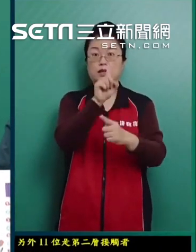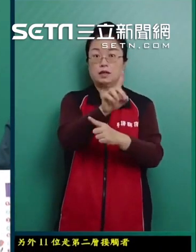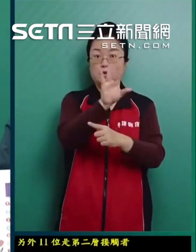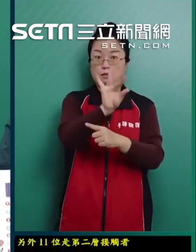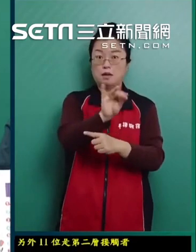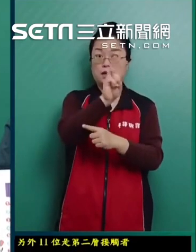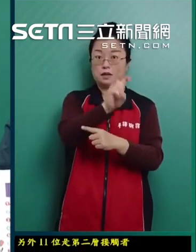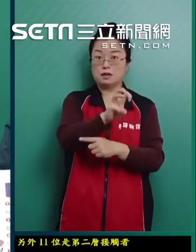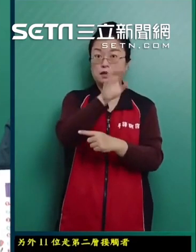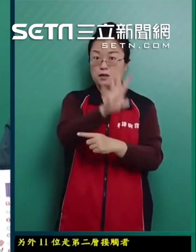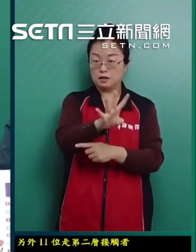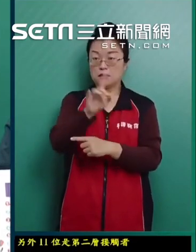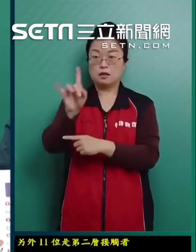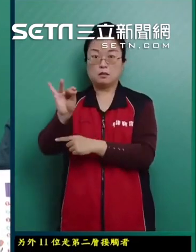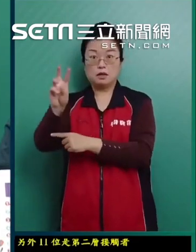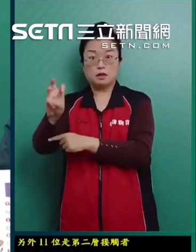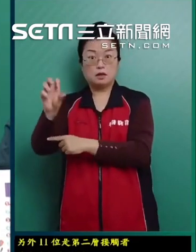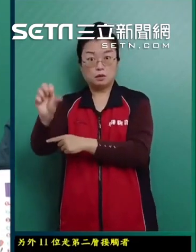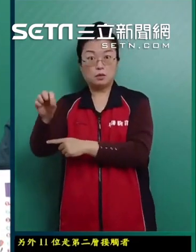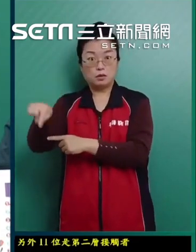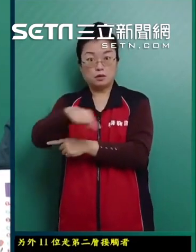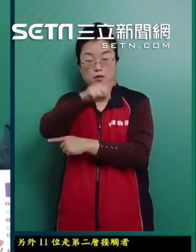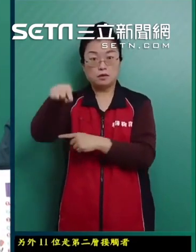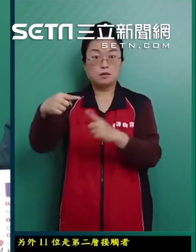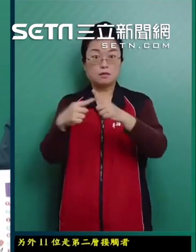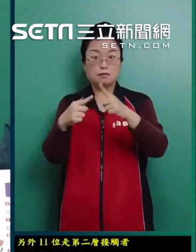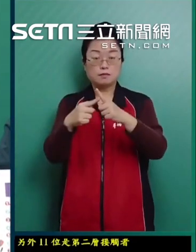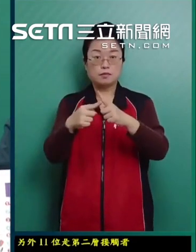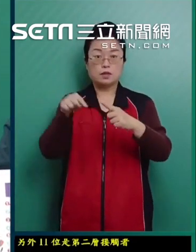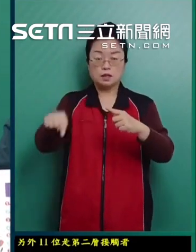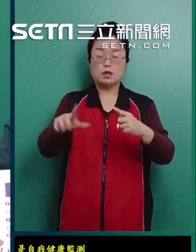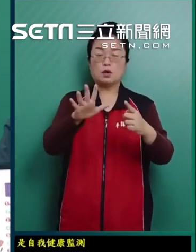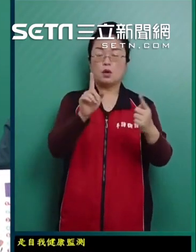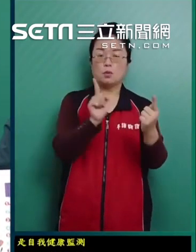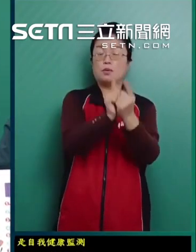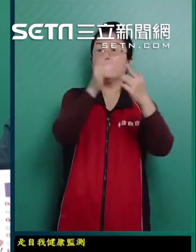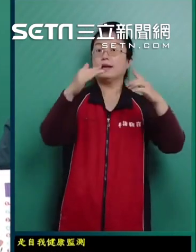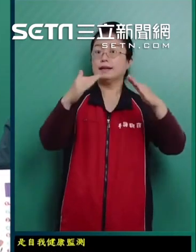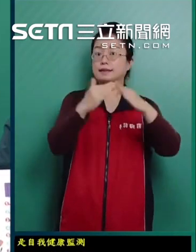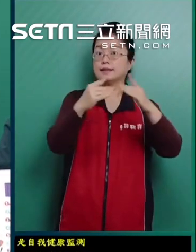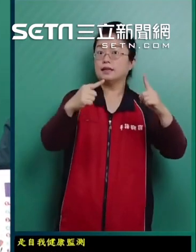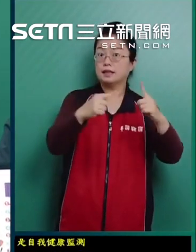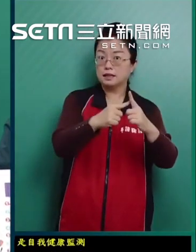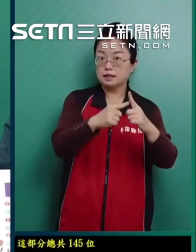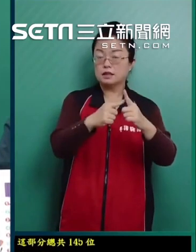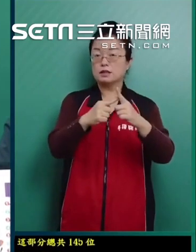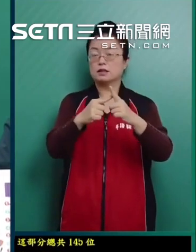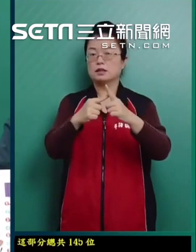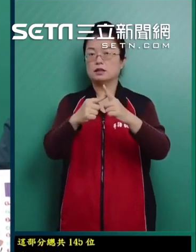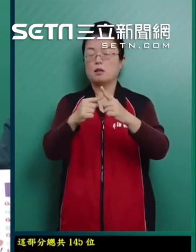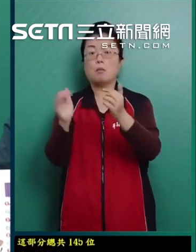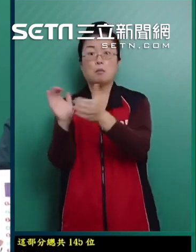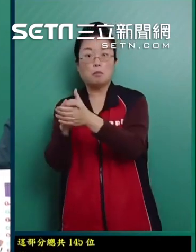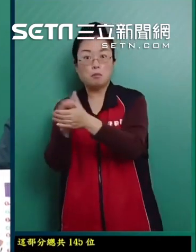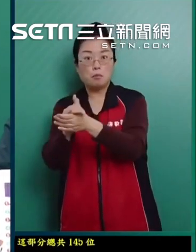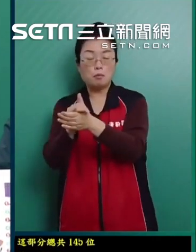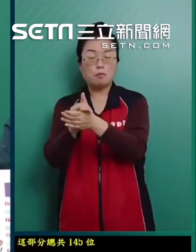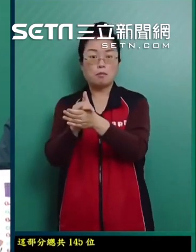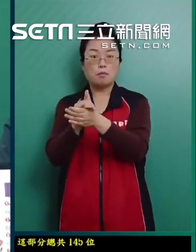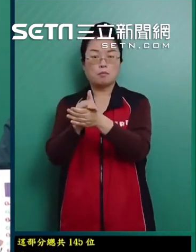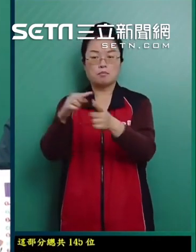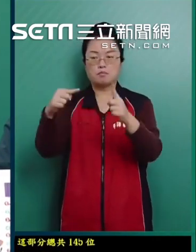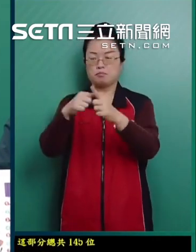135位、134位，中间他的家属，他其他的家属，第二层的部分、第三层的部分，那总共